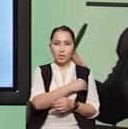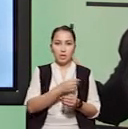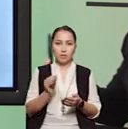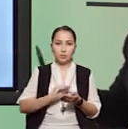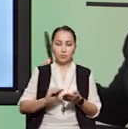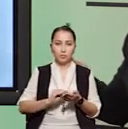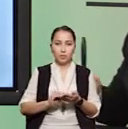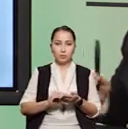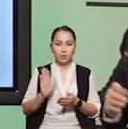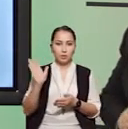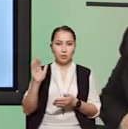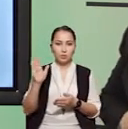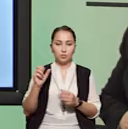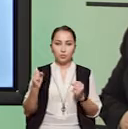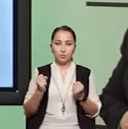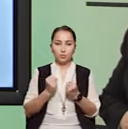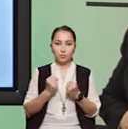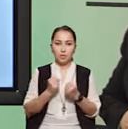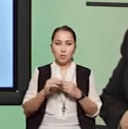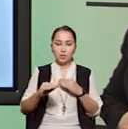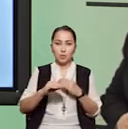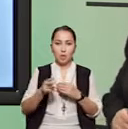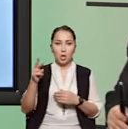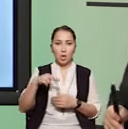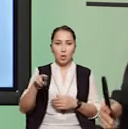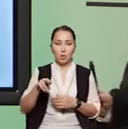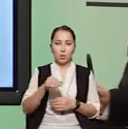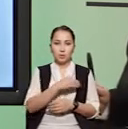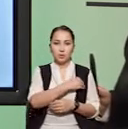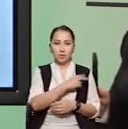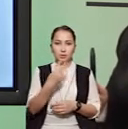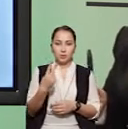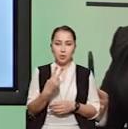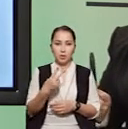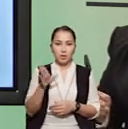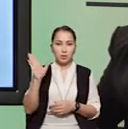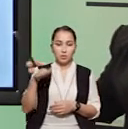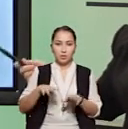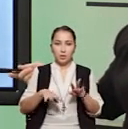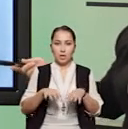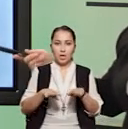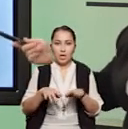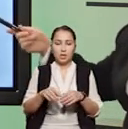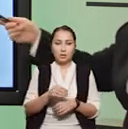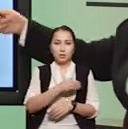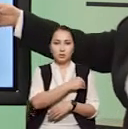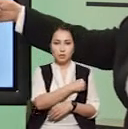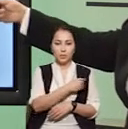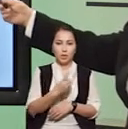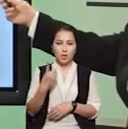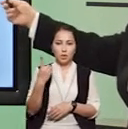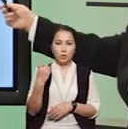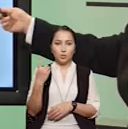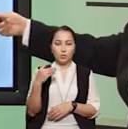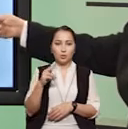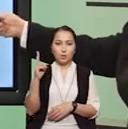belgiladi yoki suvni muzlash temperaturasi. Ikkinchisi esa suvning qaynash temperaturasini